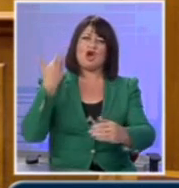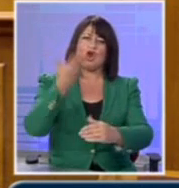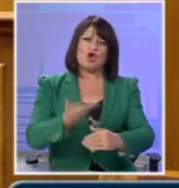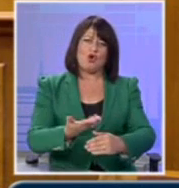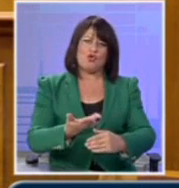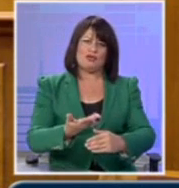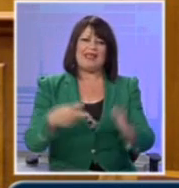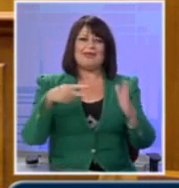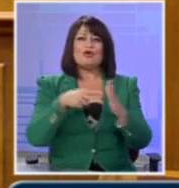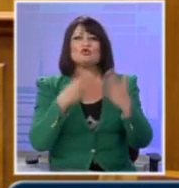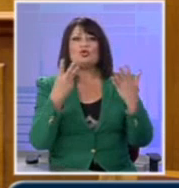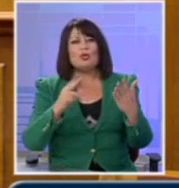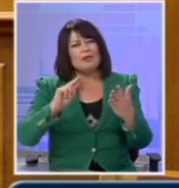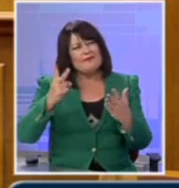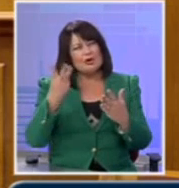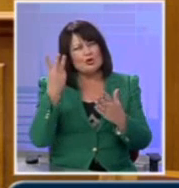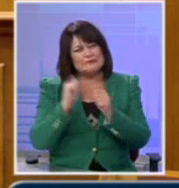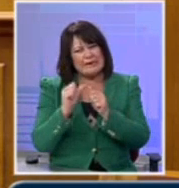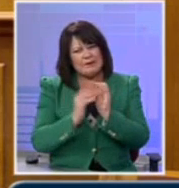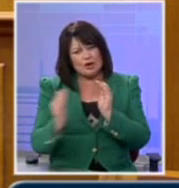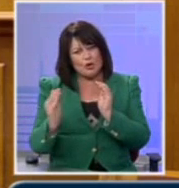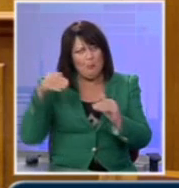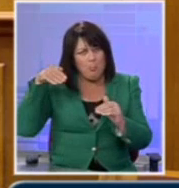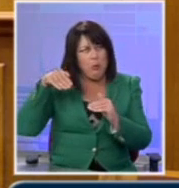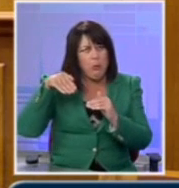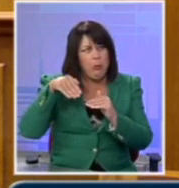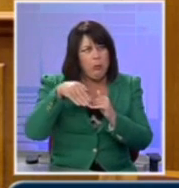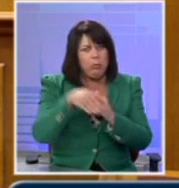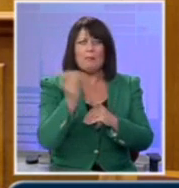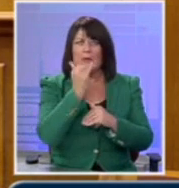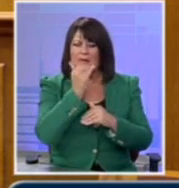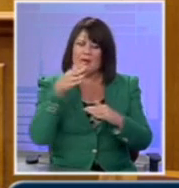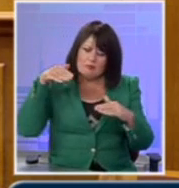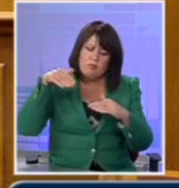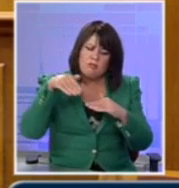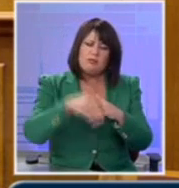τρίμηνο του 2008, και επιταχύνθηκε με την